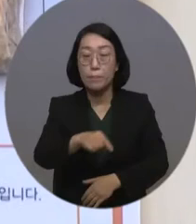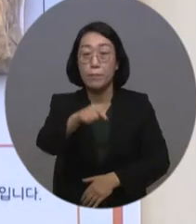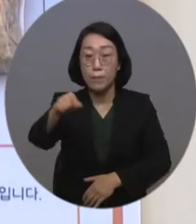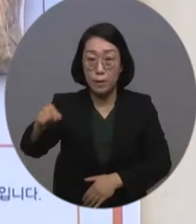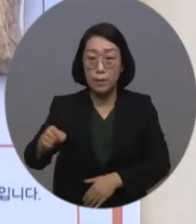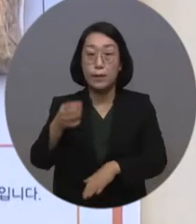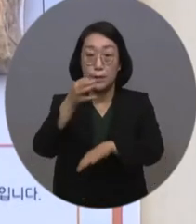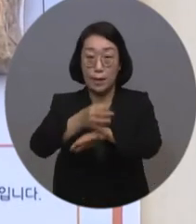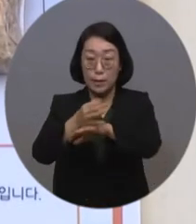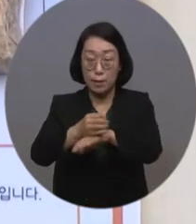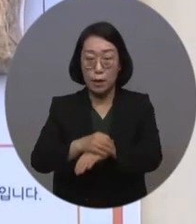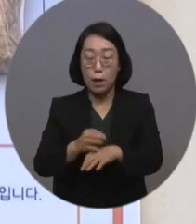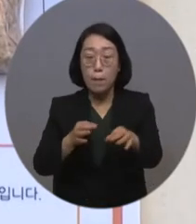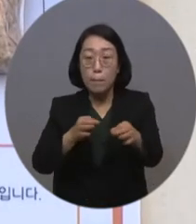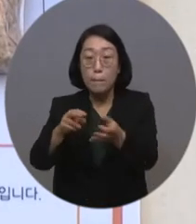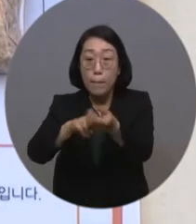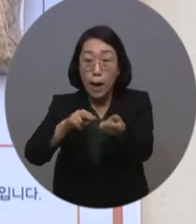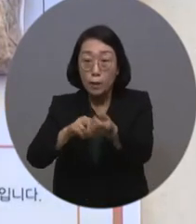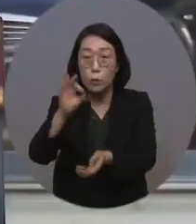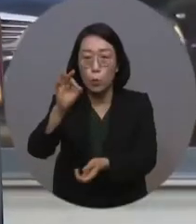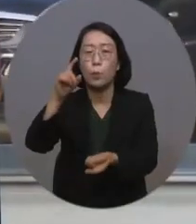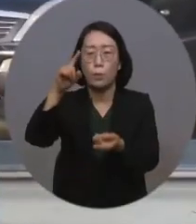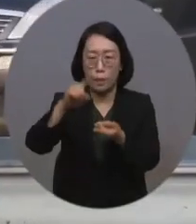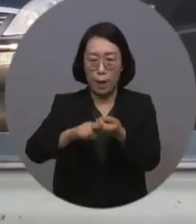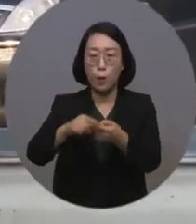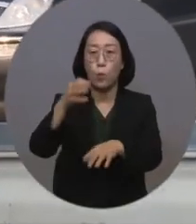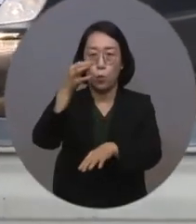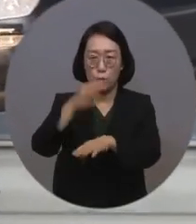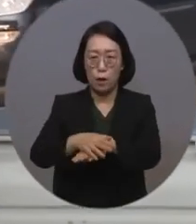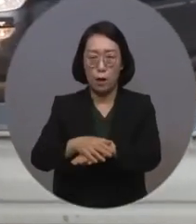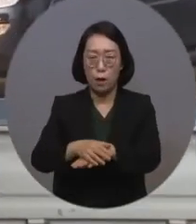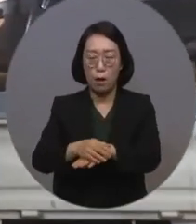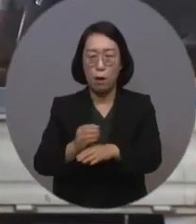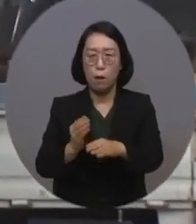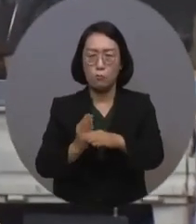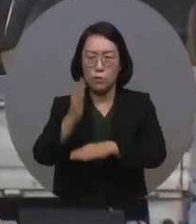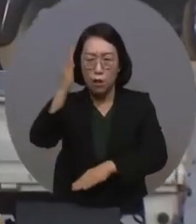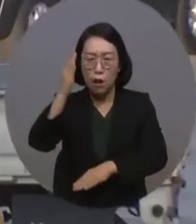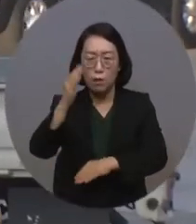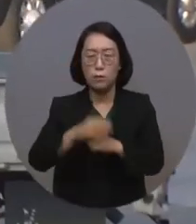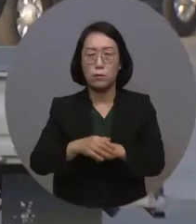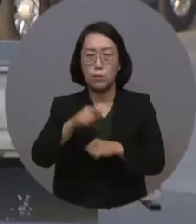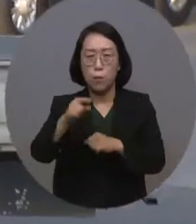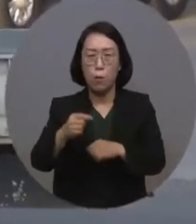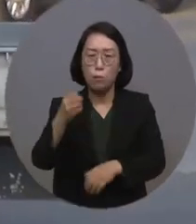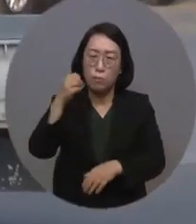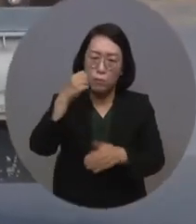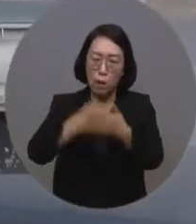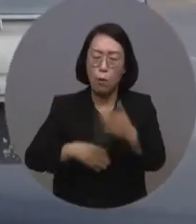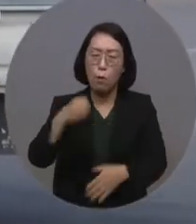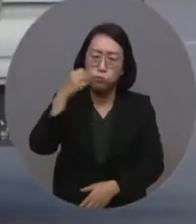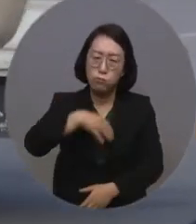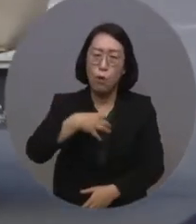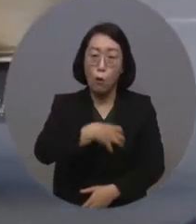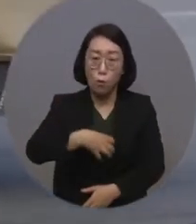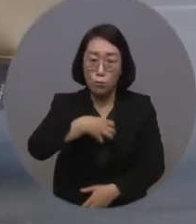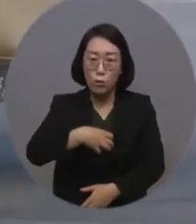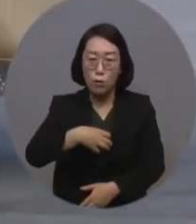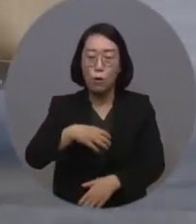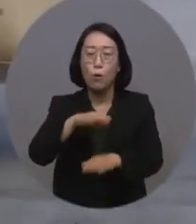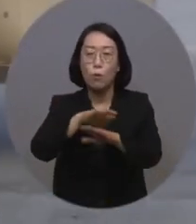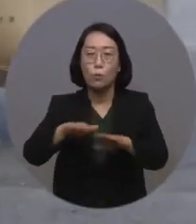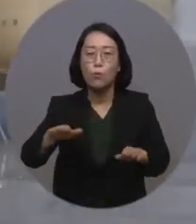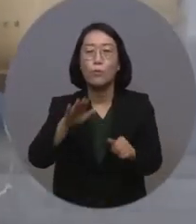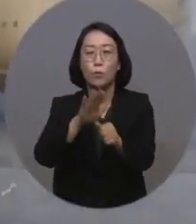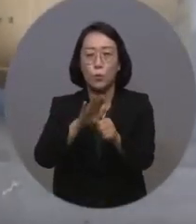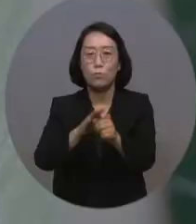대상으로 하며 시장 가격으로 매입해 풍년에 따른 재고 과잉으로 인한 농업인들의 걱정을 더는 데 보탬이 될